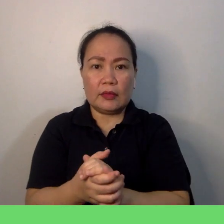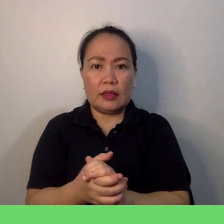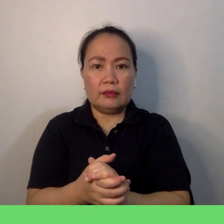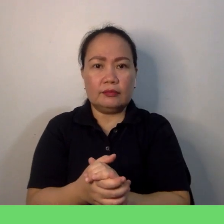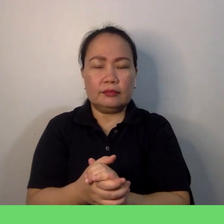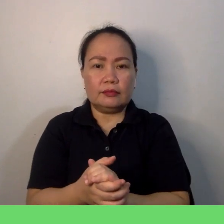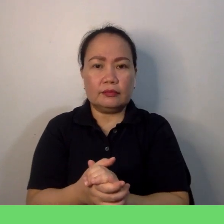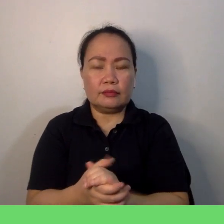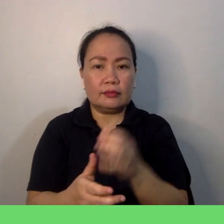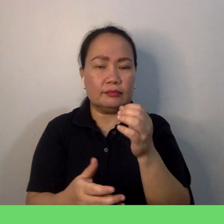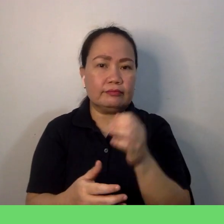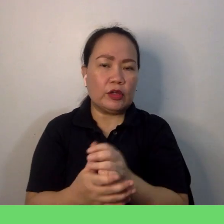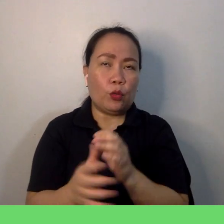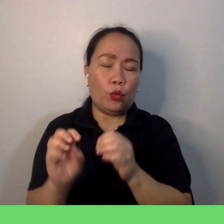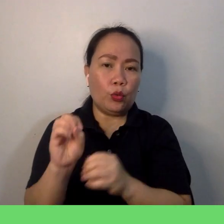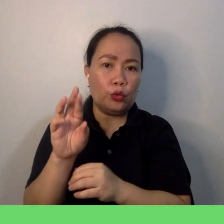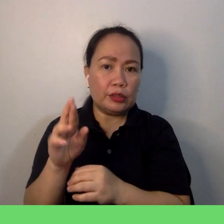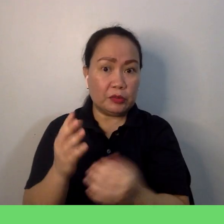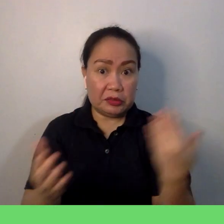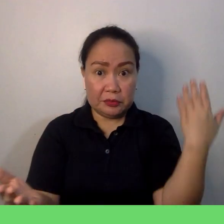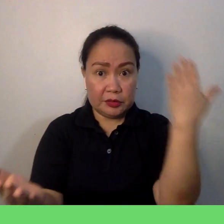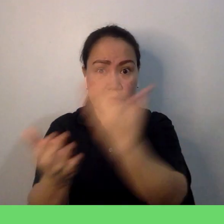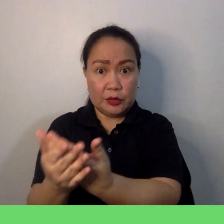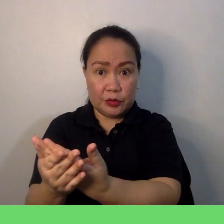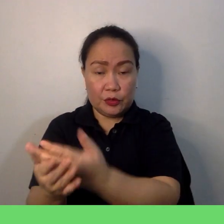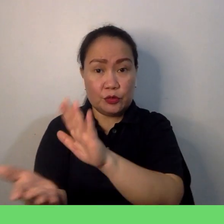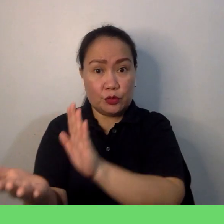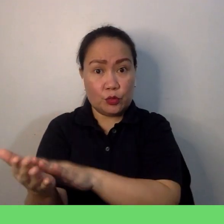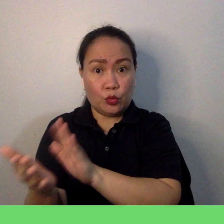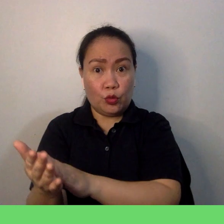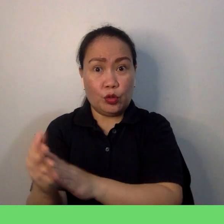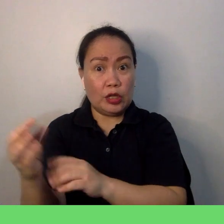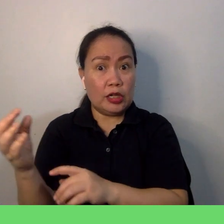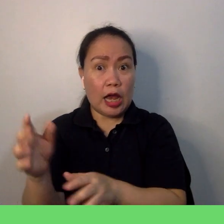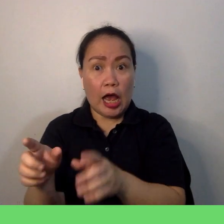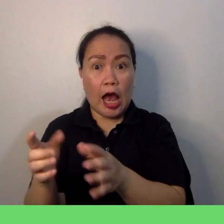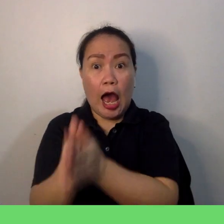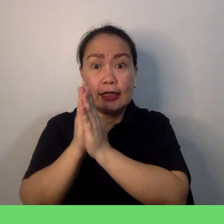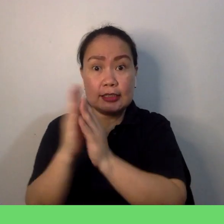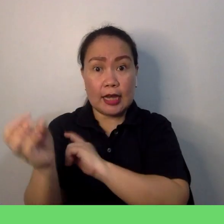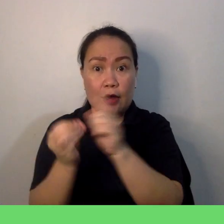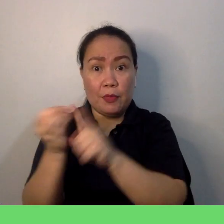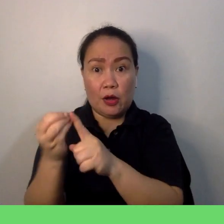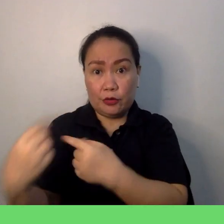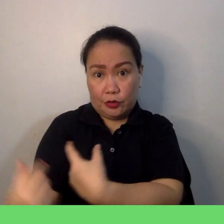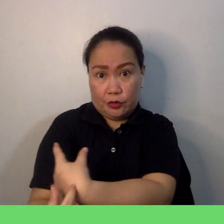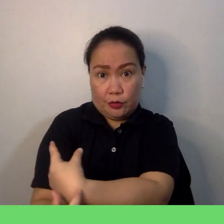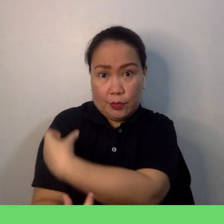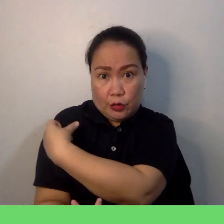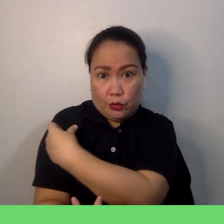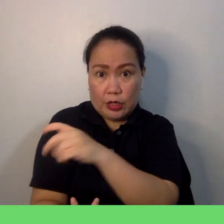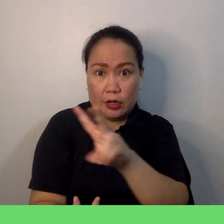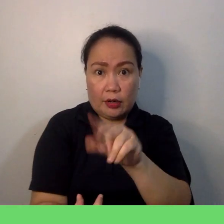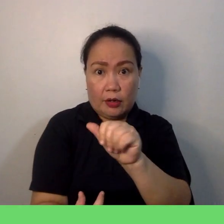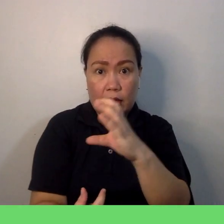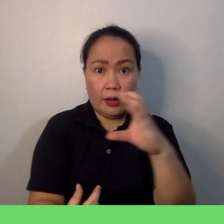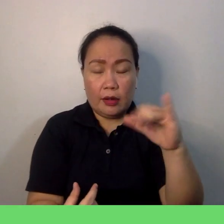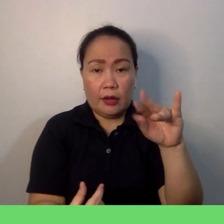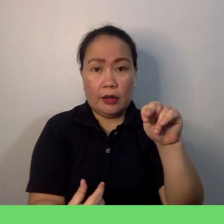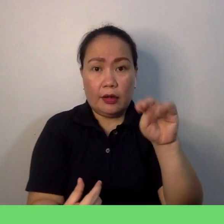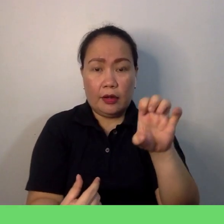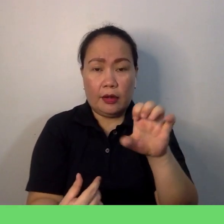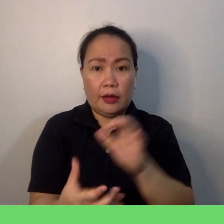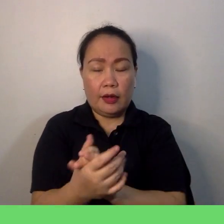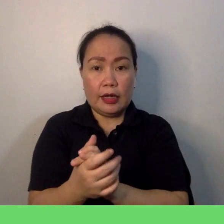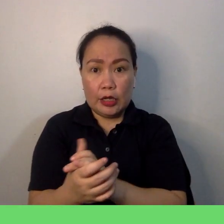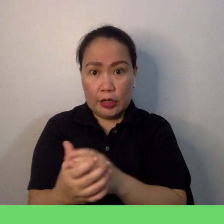kapag merong pumunta sa school na about bakuna, di ba, meron tayong survey na binibigay,